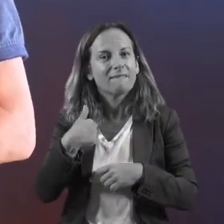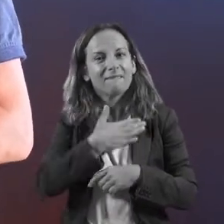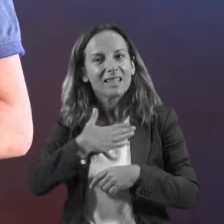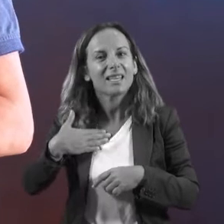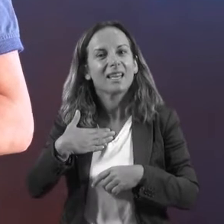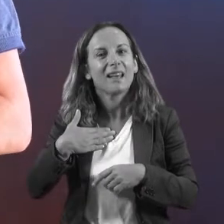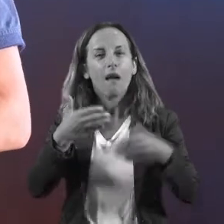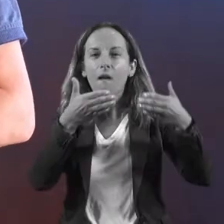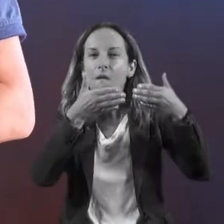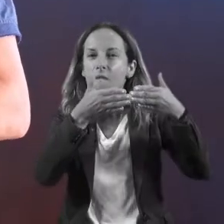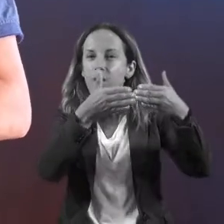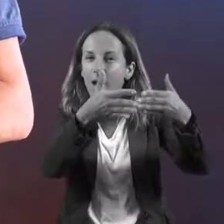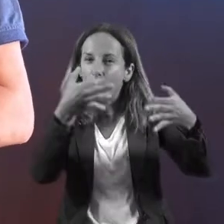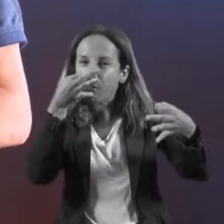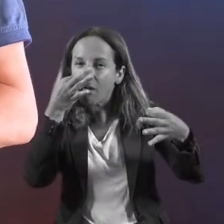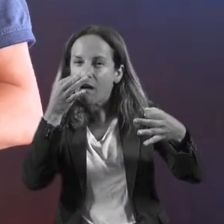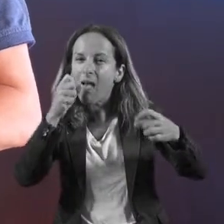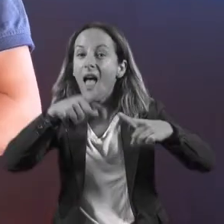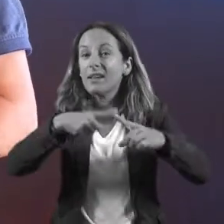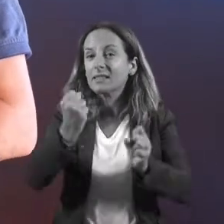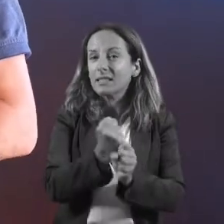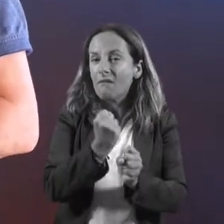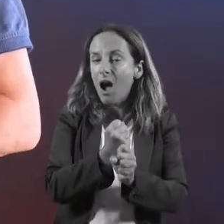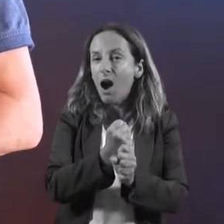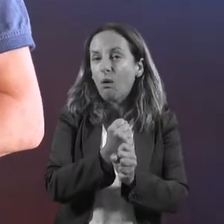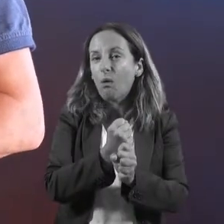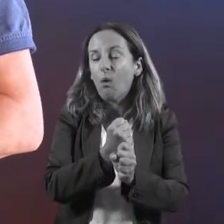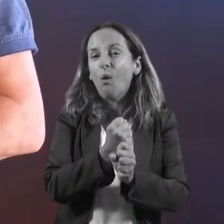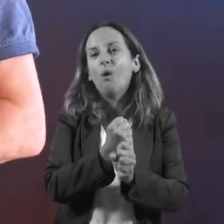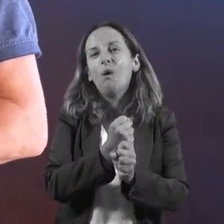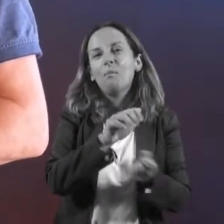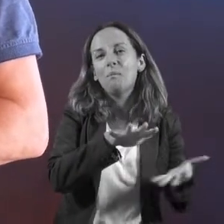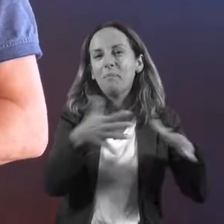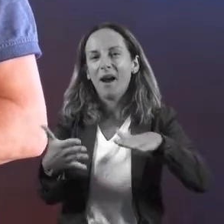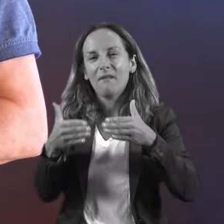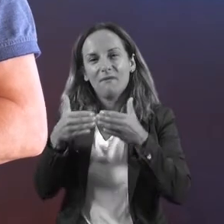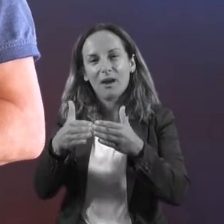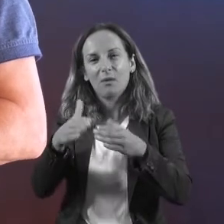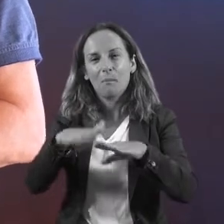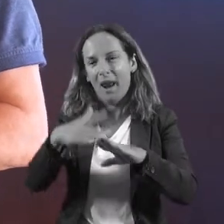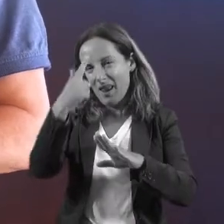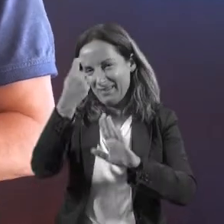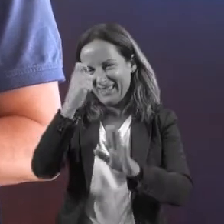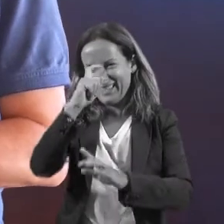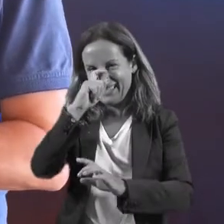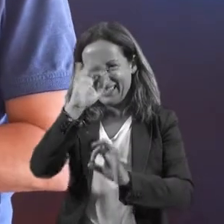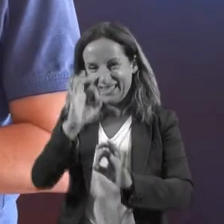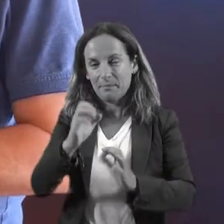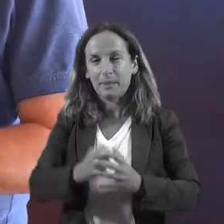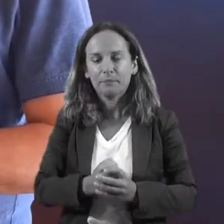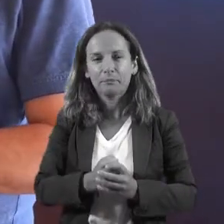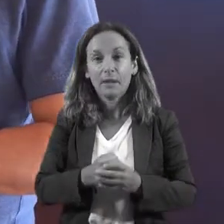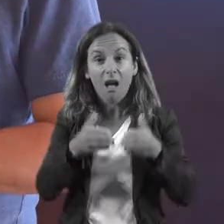de on va fer feina, va fer feina o la va veure, o etc. Està il·luminada d'un